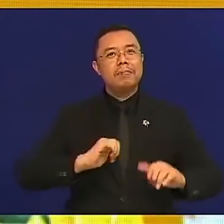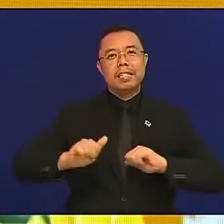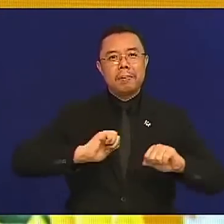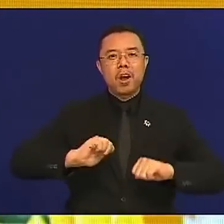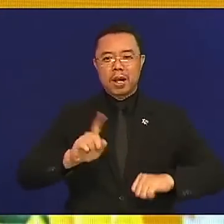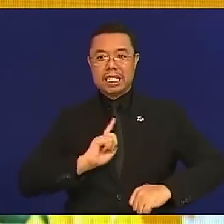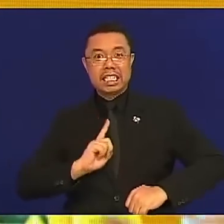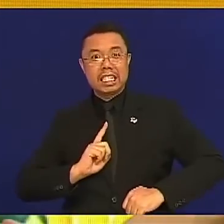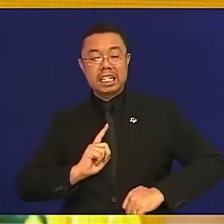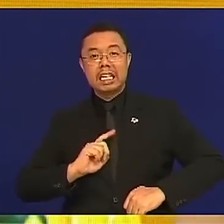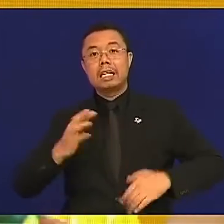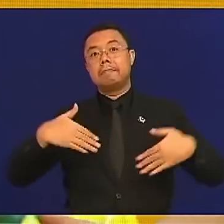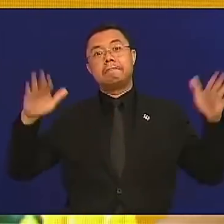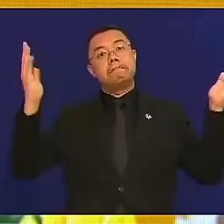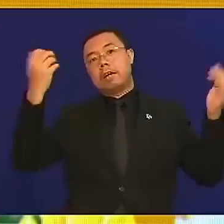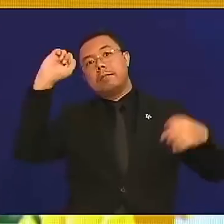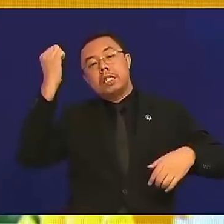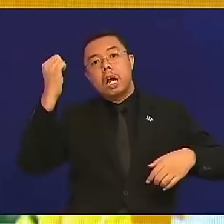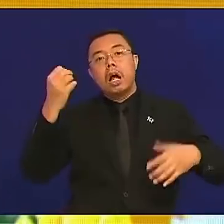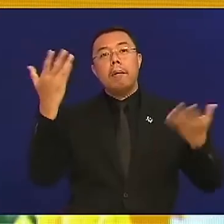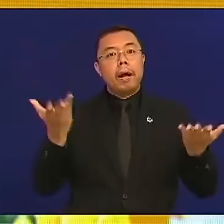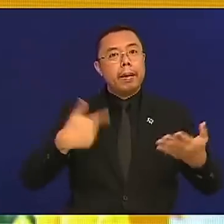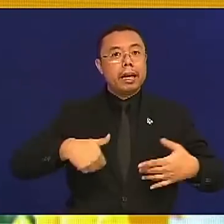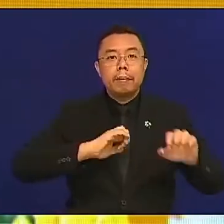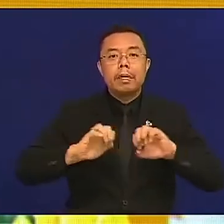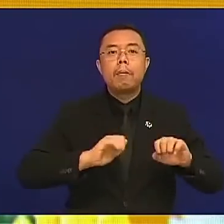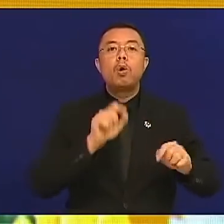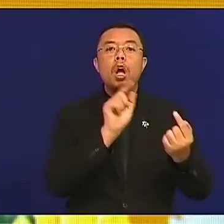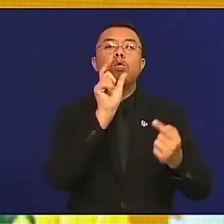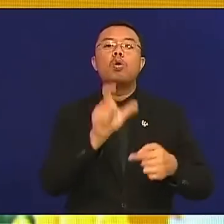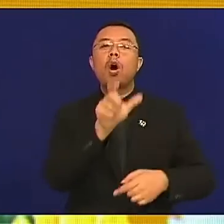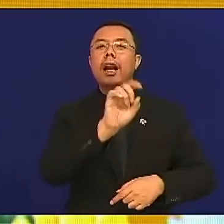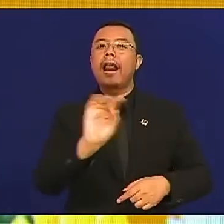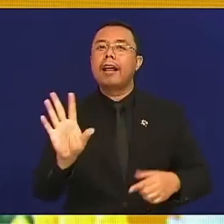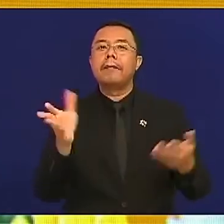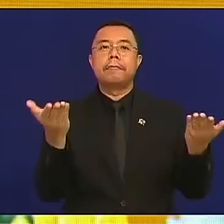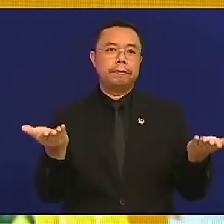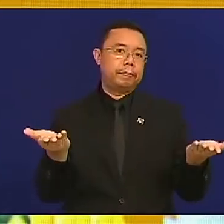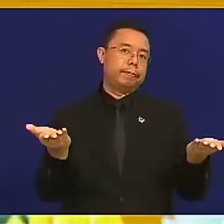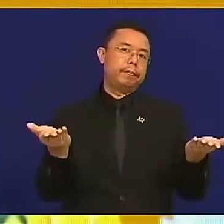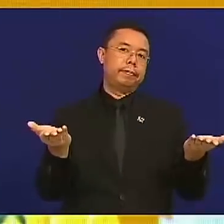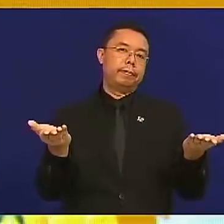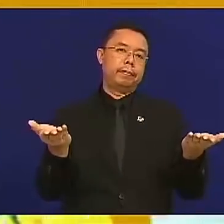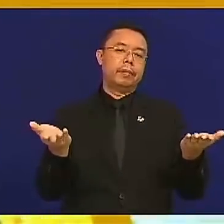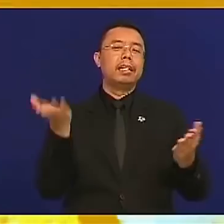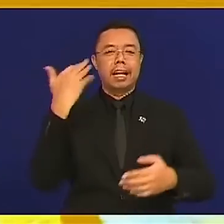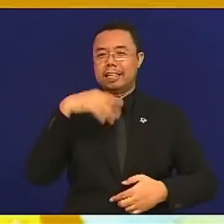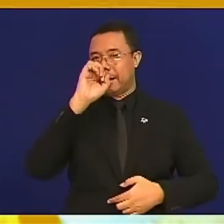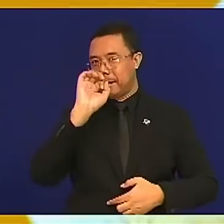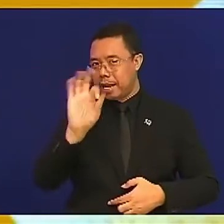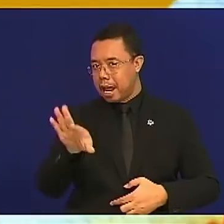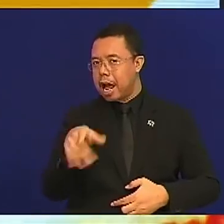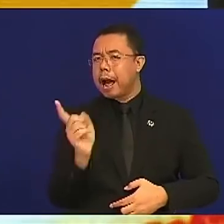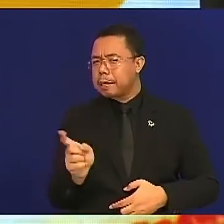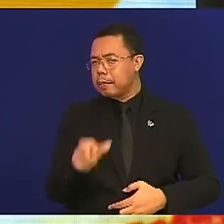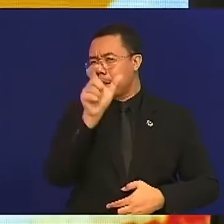untuk dirinya sendiri saja tidak bisa, bagaimana mau berbuat sesuatu untuk orang lain? Tadi saya katakan